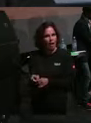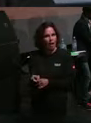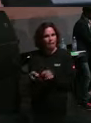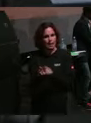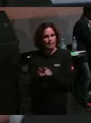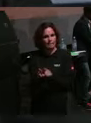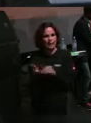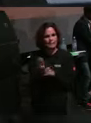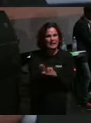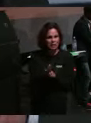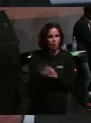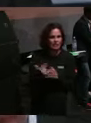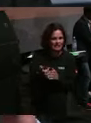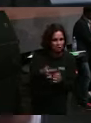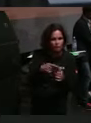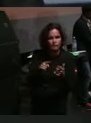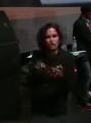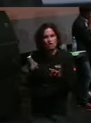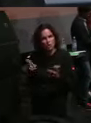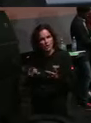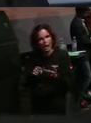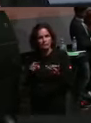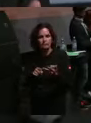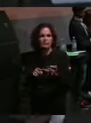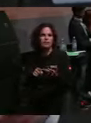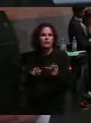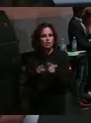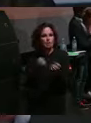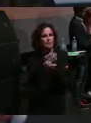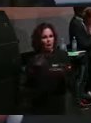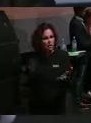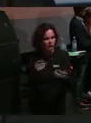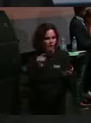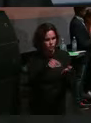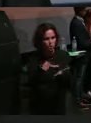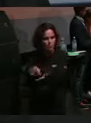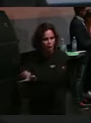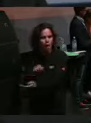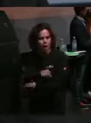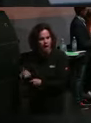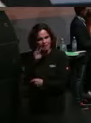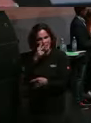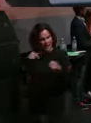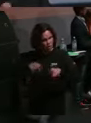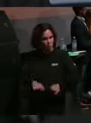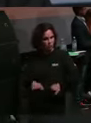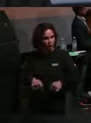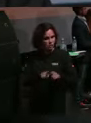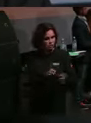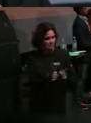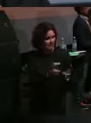biodrivstoff, biogass, hydrogen? Det er mange formål, så vi ser nå at det en velge elektrisk